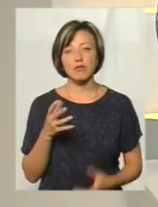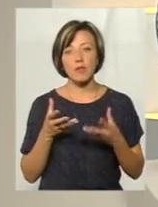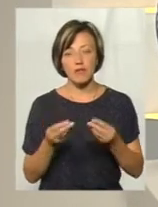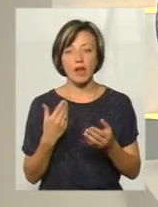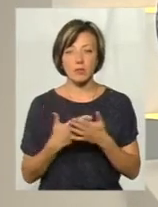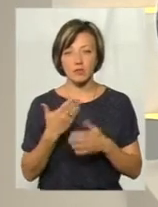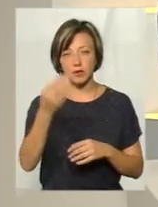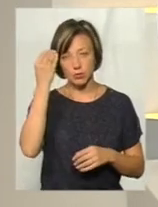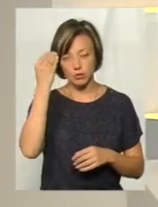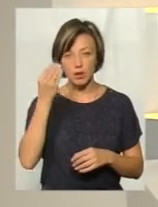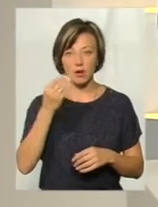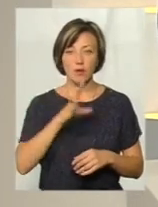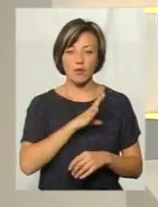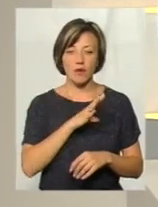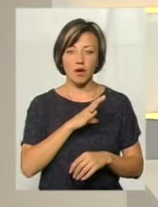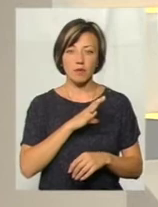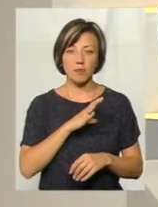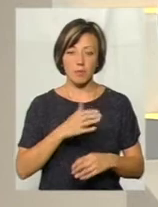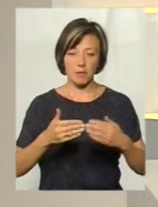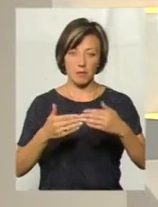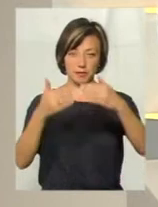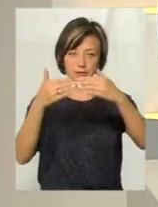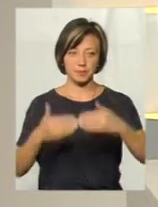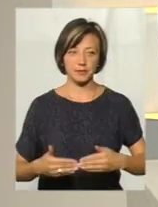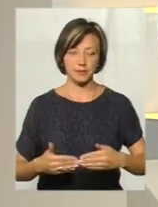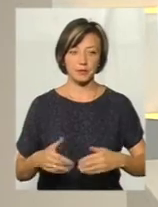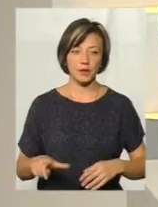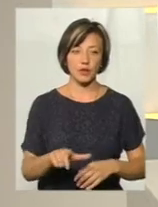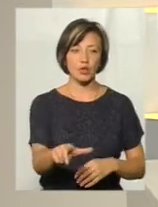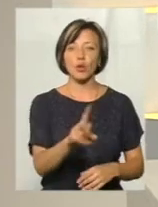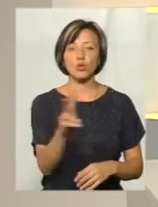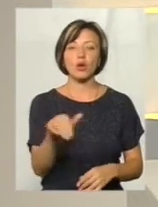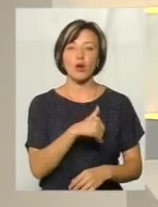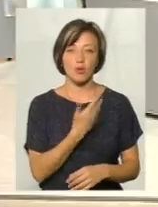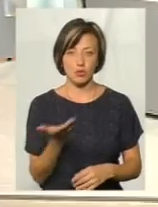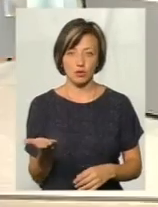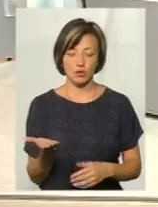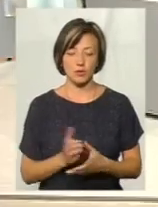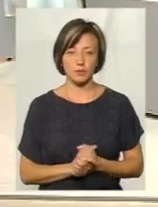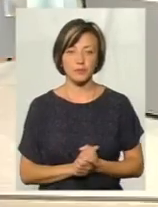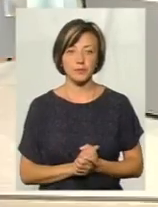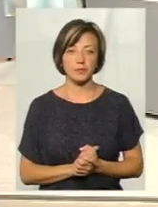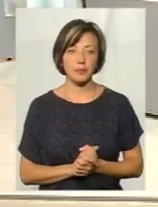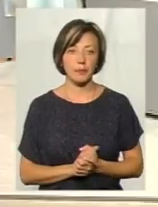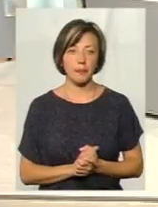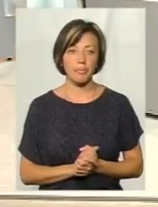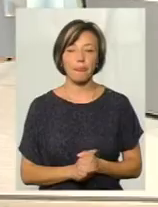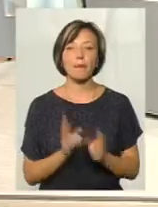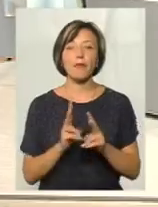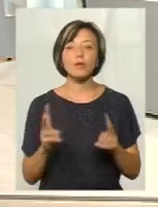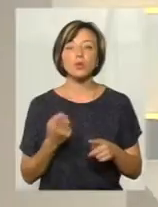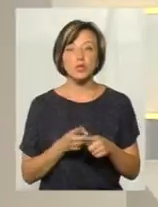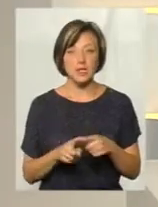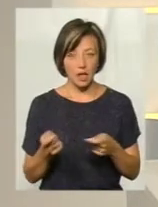складається враження, що там перекриває чи відкриває дамби на річках, ну як кому замагнеться, да? Забагнеться, перепрошую. Ось, хто це регулює,